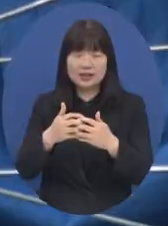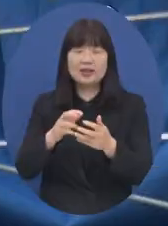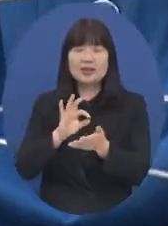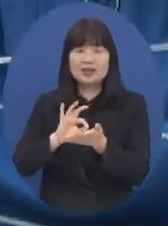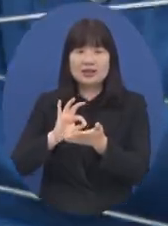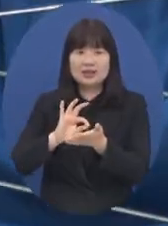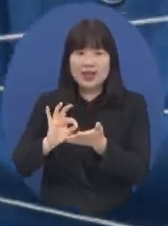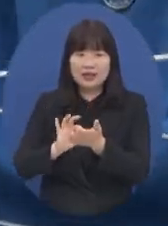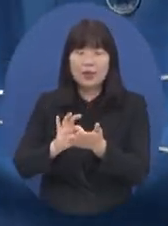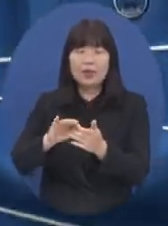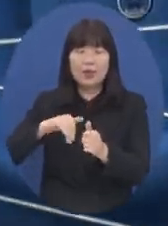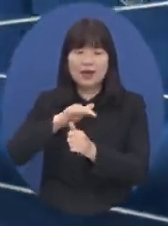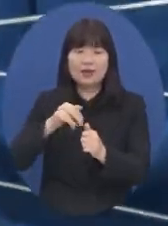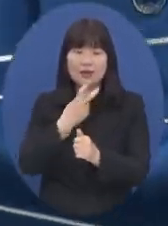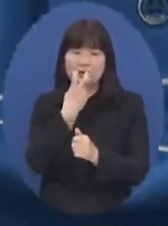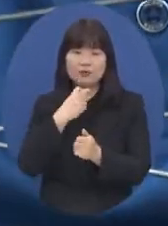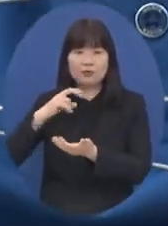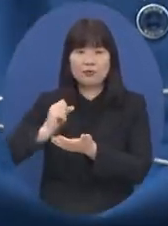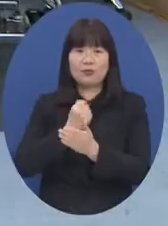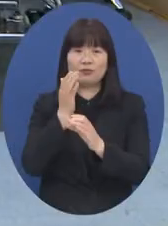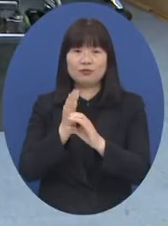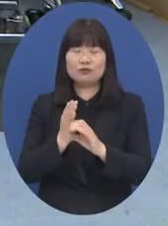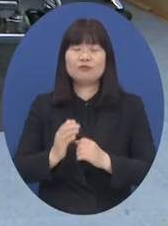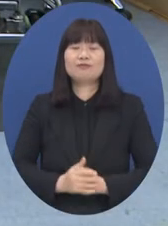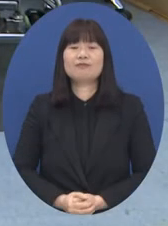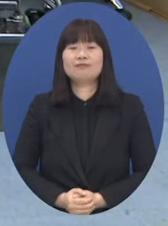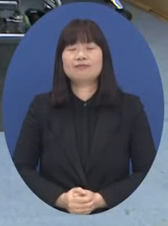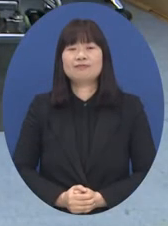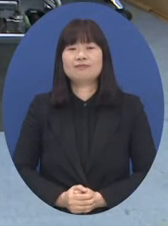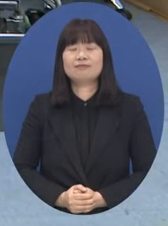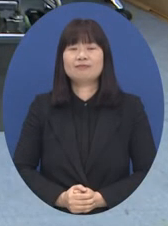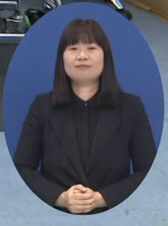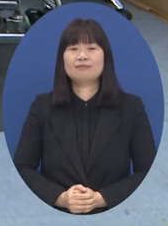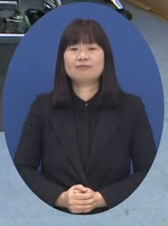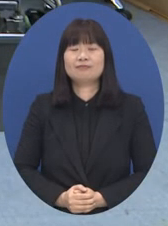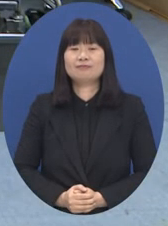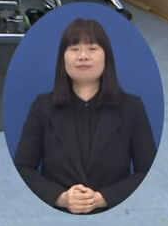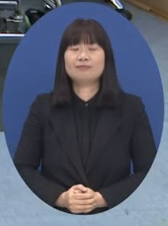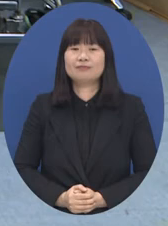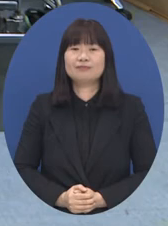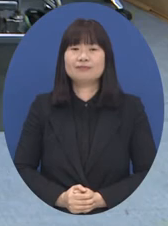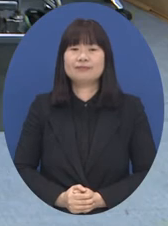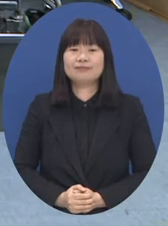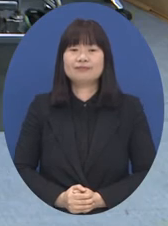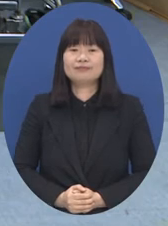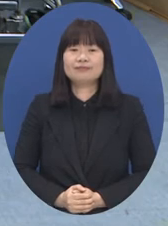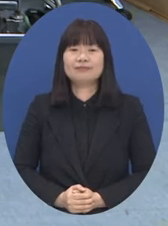조성이란 두 마리 토끼를 잡고 있습니다. 경기CTV 최창순입니다.